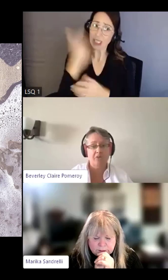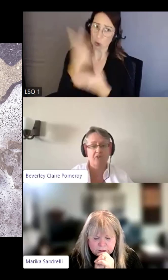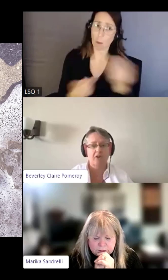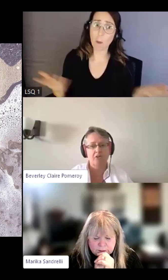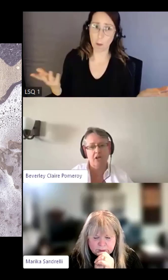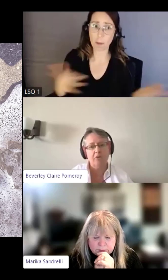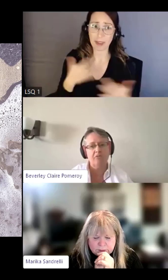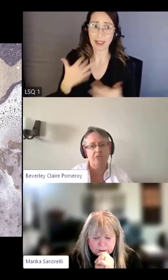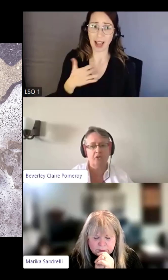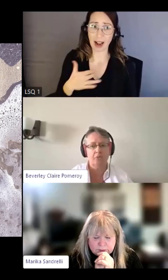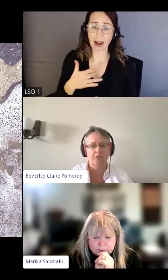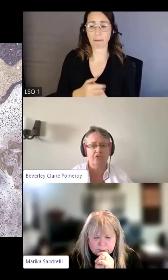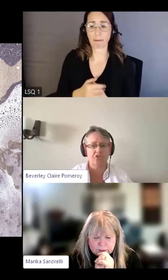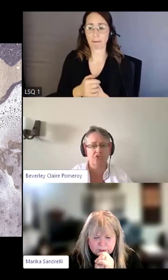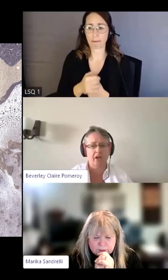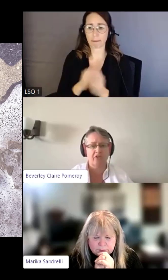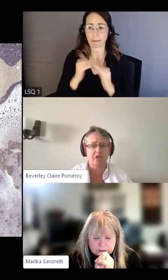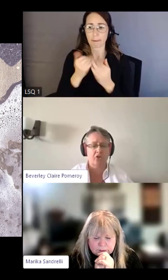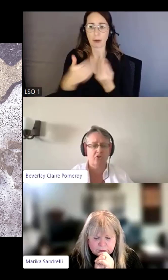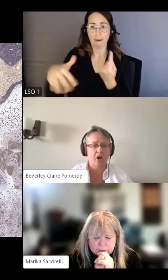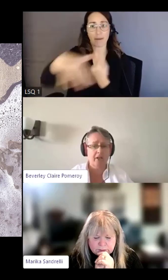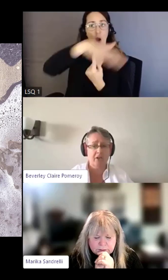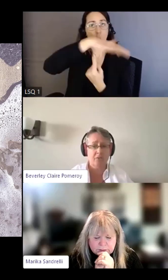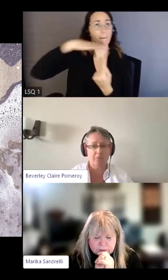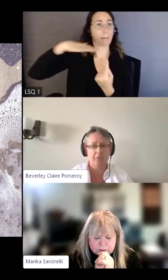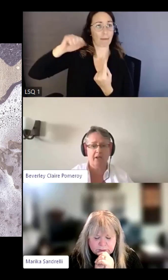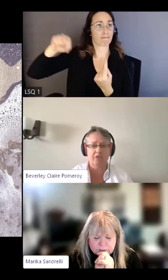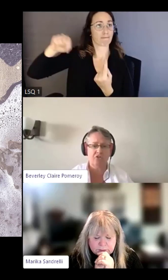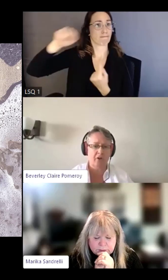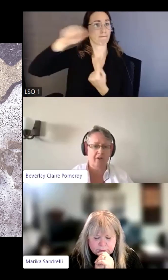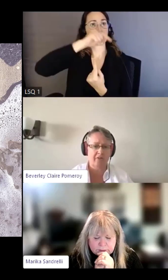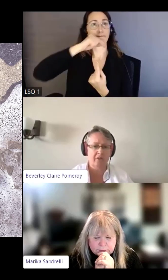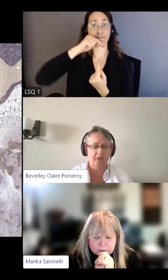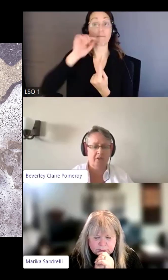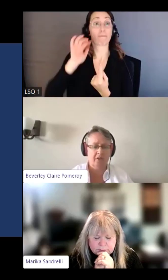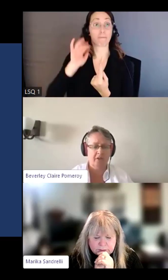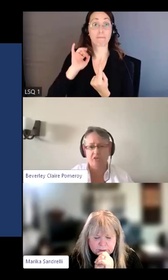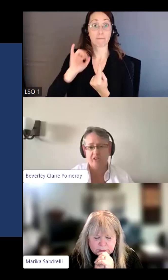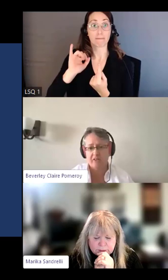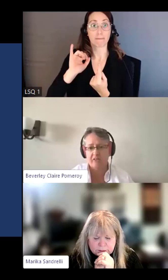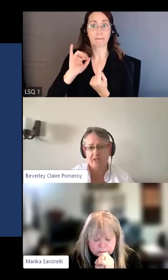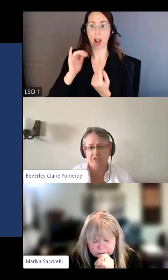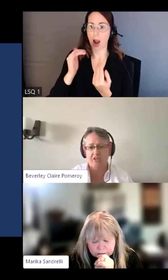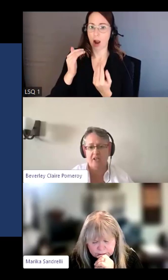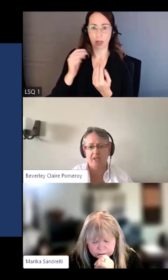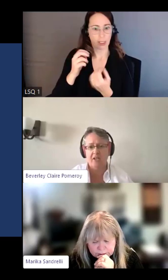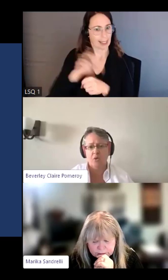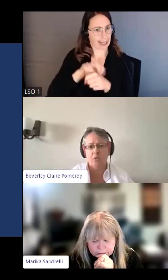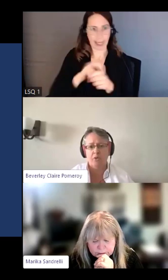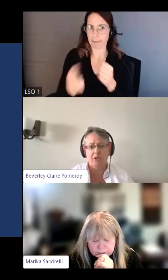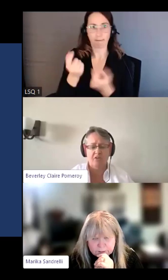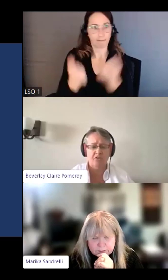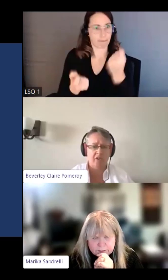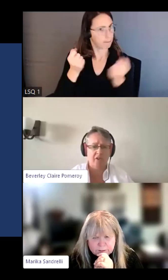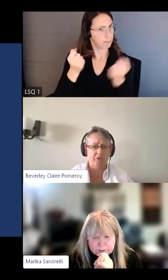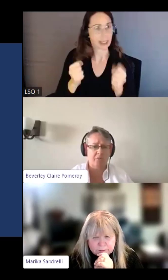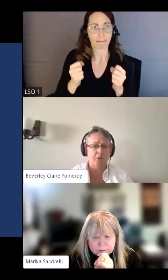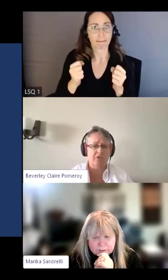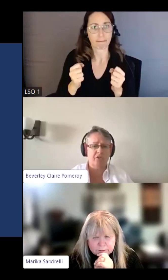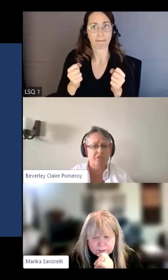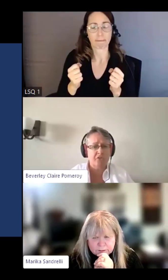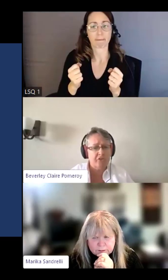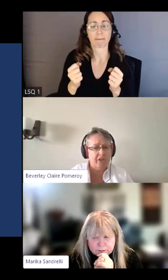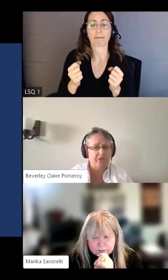des environnements qui sont soumis au stress. Donc, juste pour établir un état des lieux, c'est important de comprendre